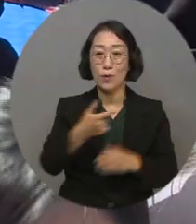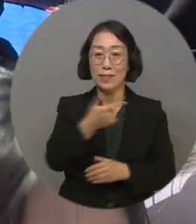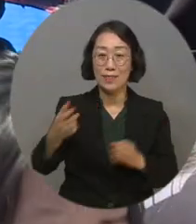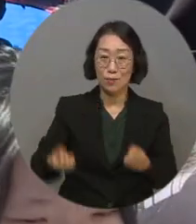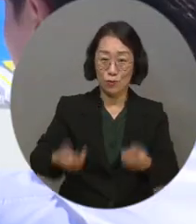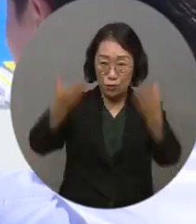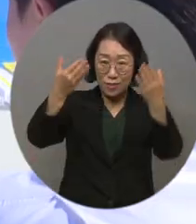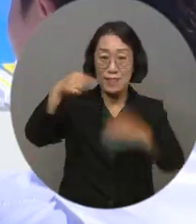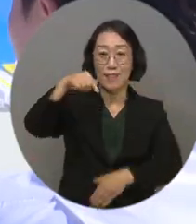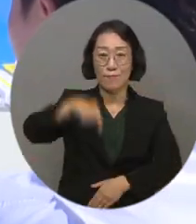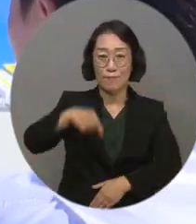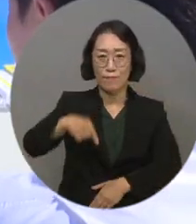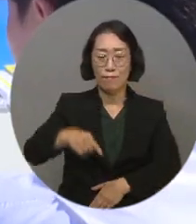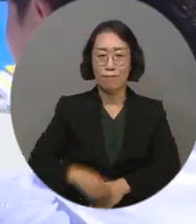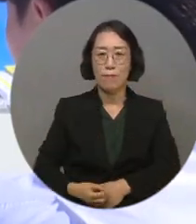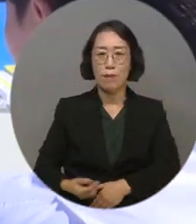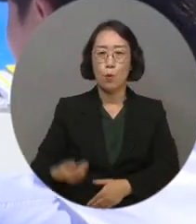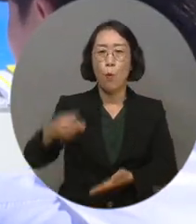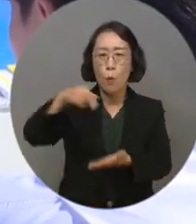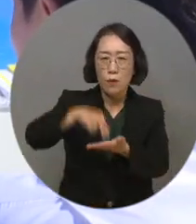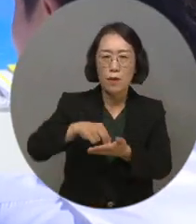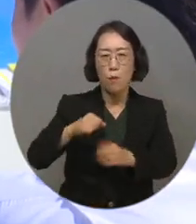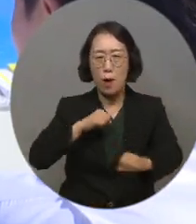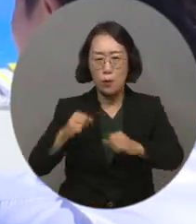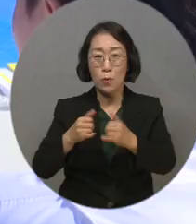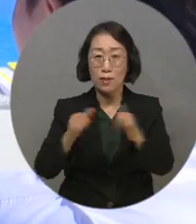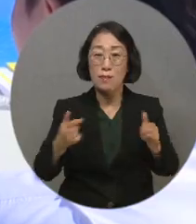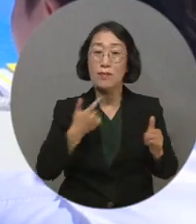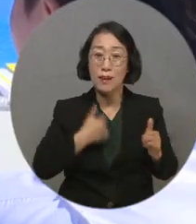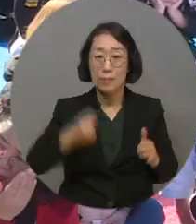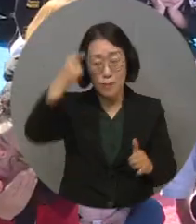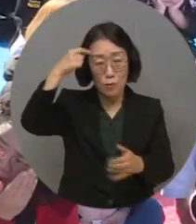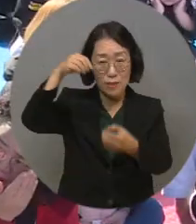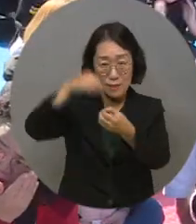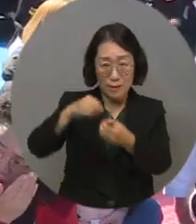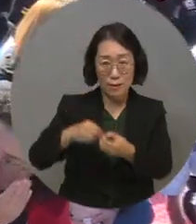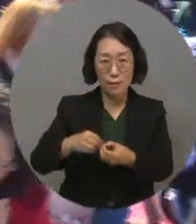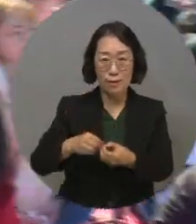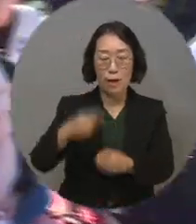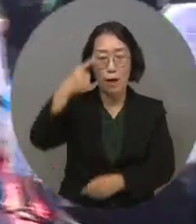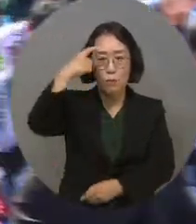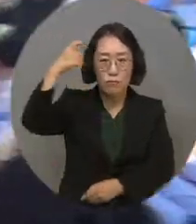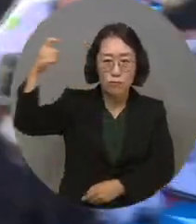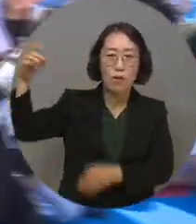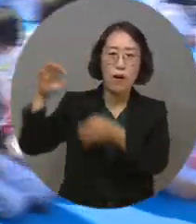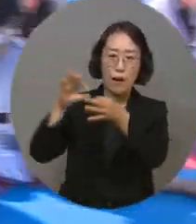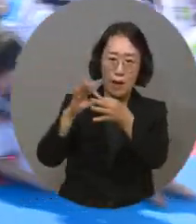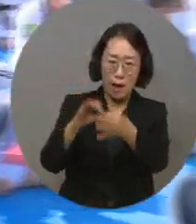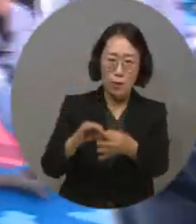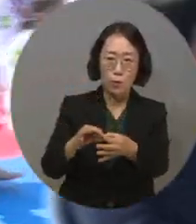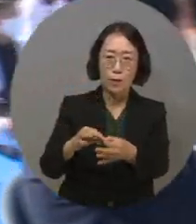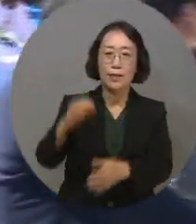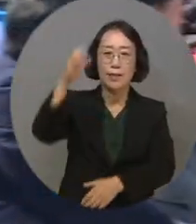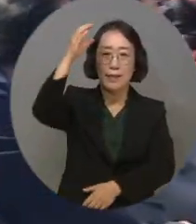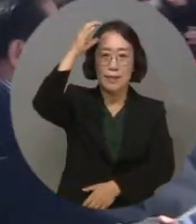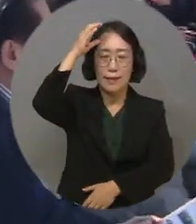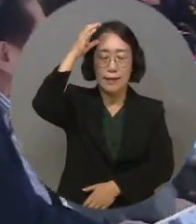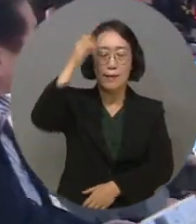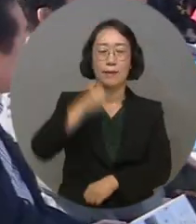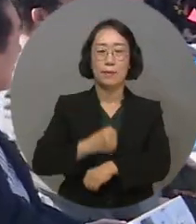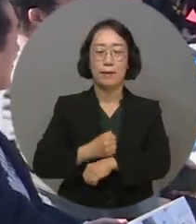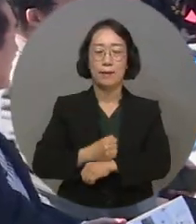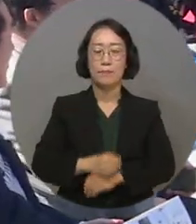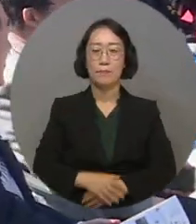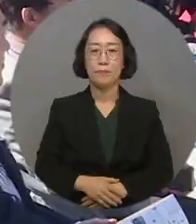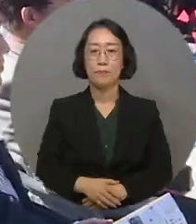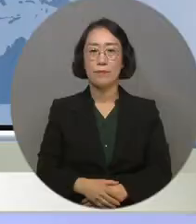대축전. 독립군의 희생과 숭고한 정신을 되새기는 자리로 그 명맥을 이어가길 기대해봅니다.